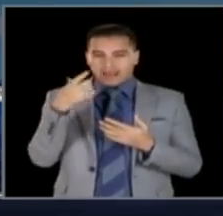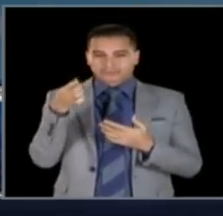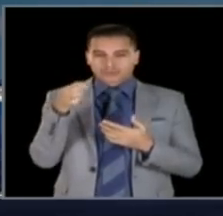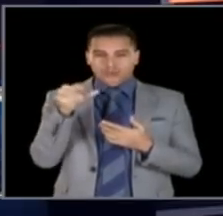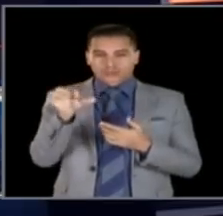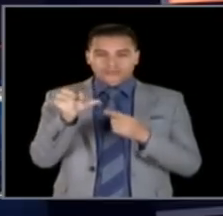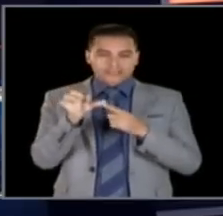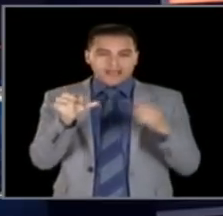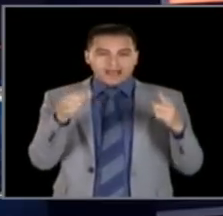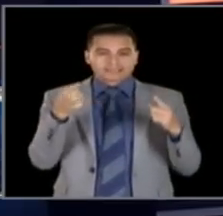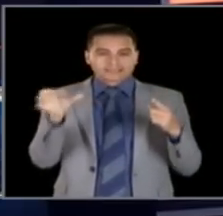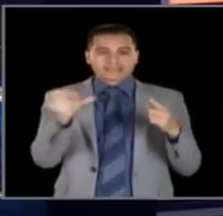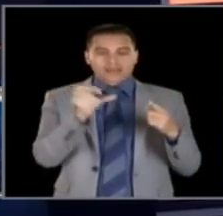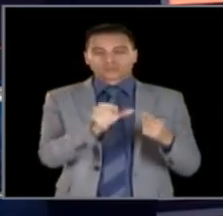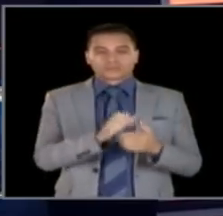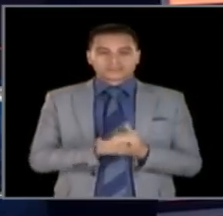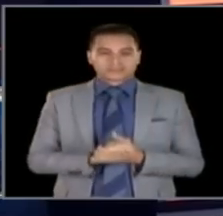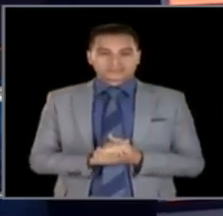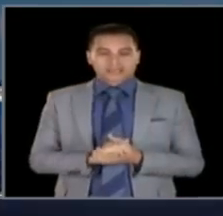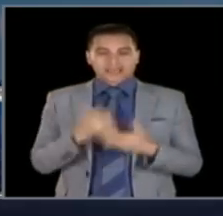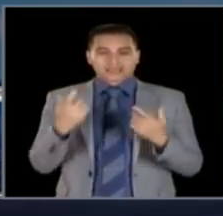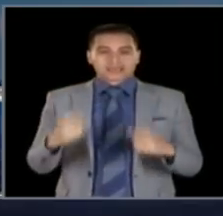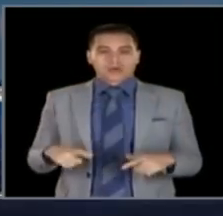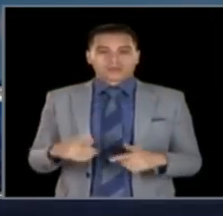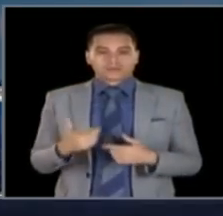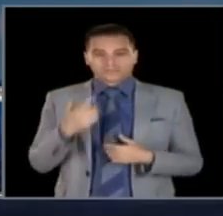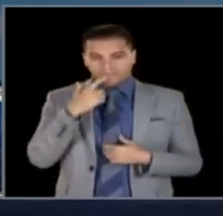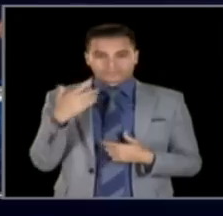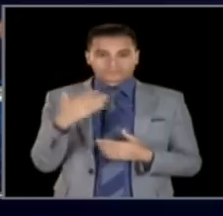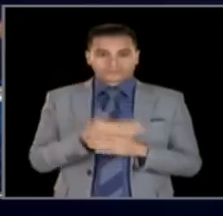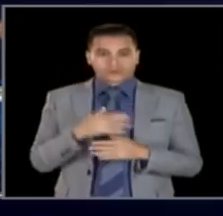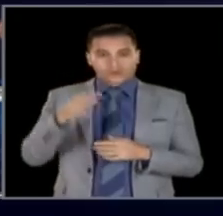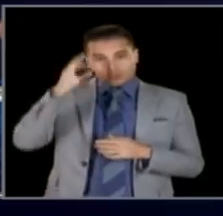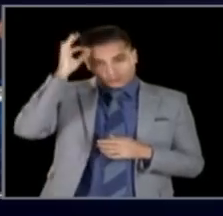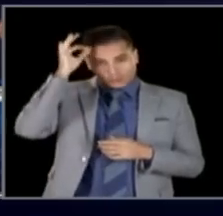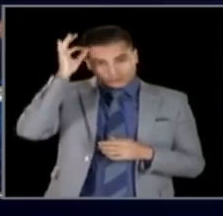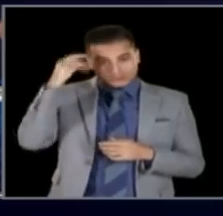95 ل99. دولة ايه؟ تونس. تونس،